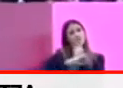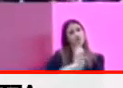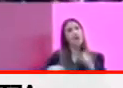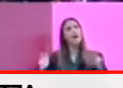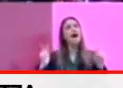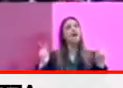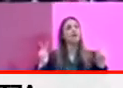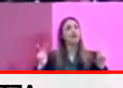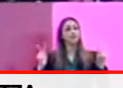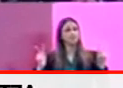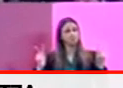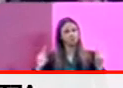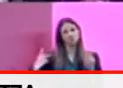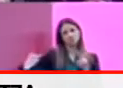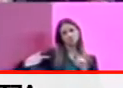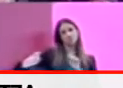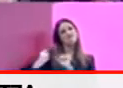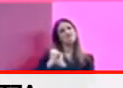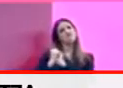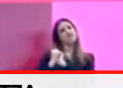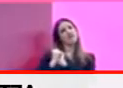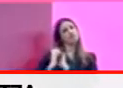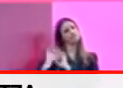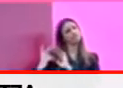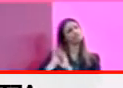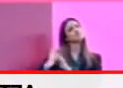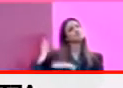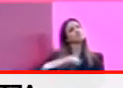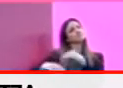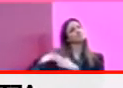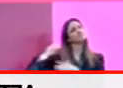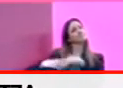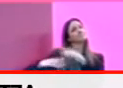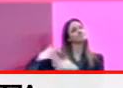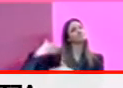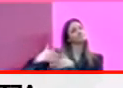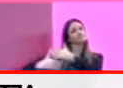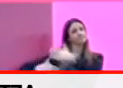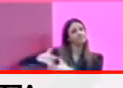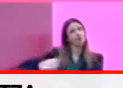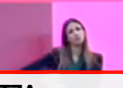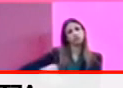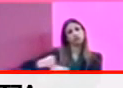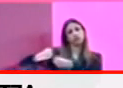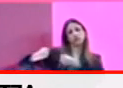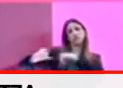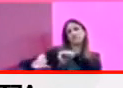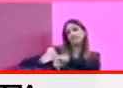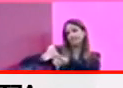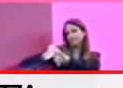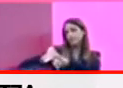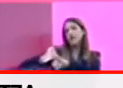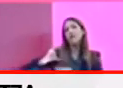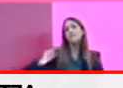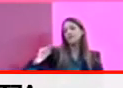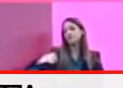Επειδή η φιλία μας και η σχέση μας χαλυβδόθηκε κάτω από εκείνες τις θέλω να